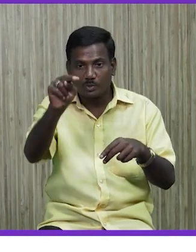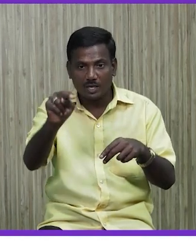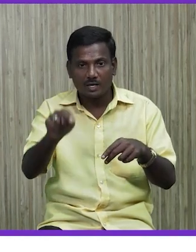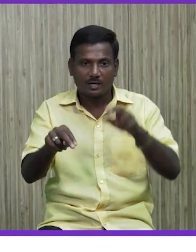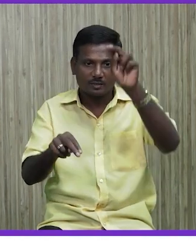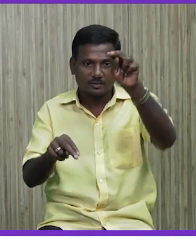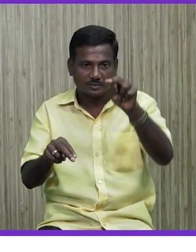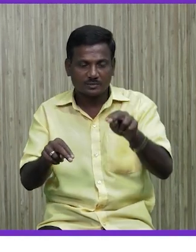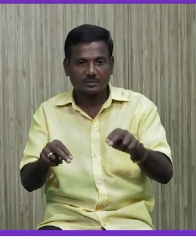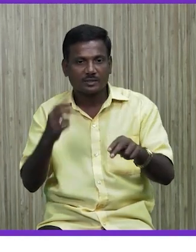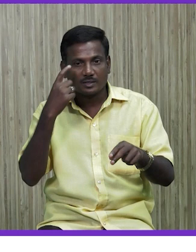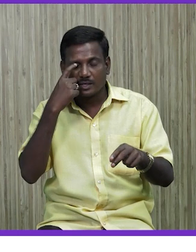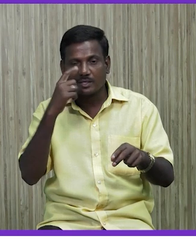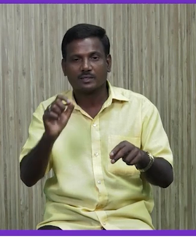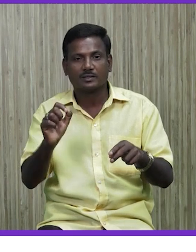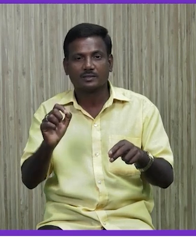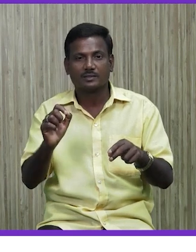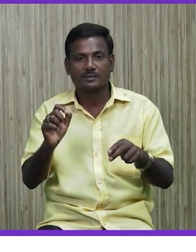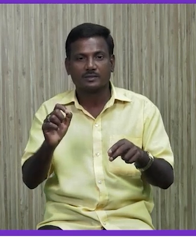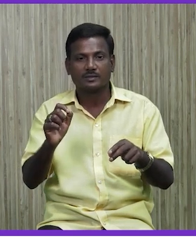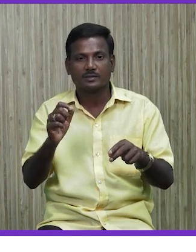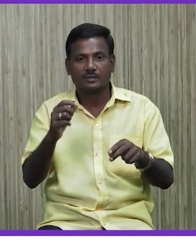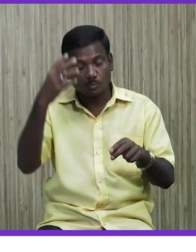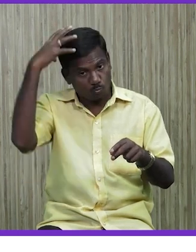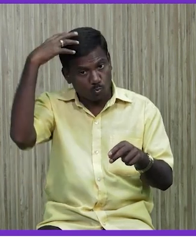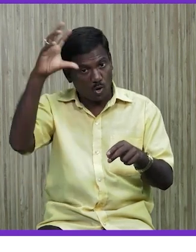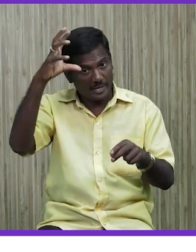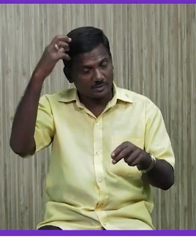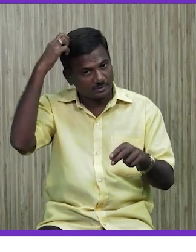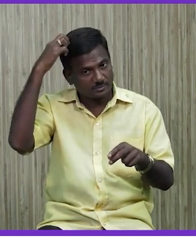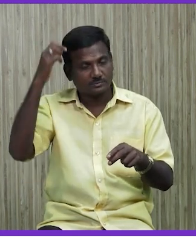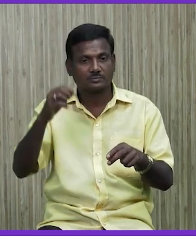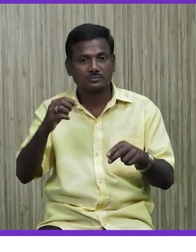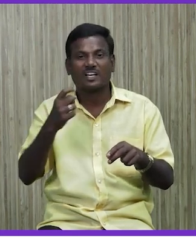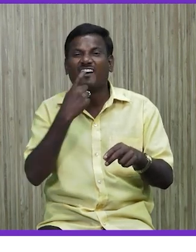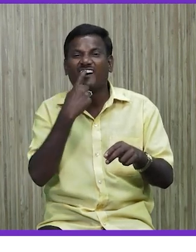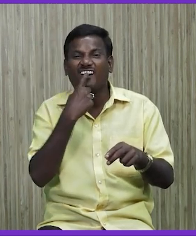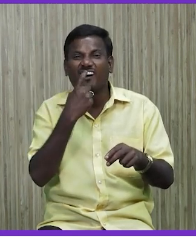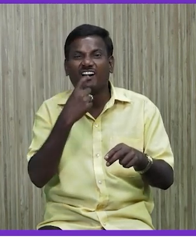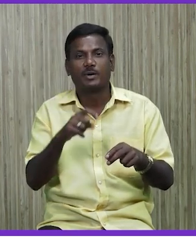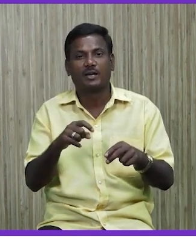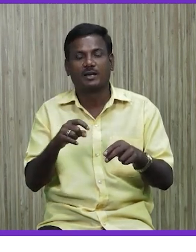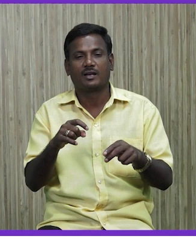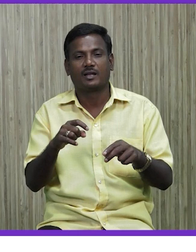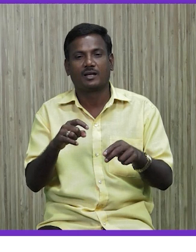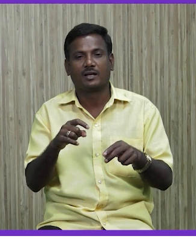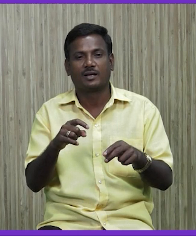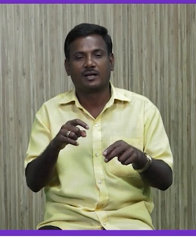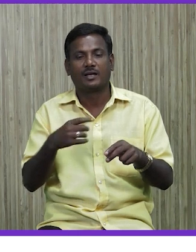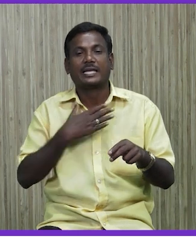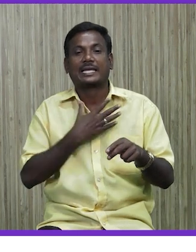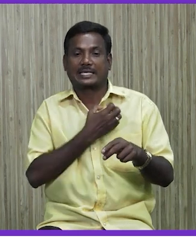கன் மூலை பல்